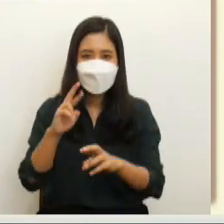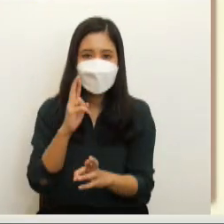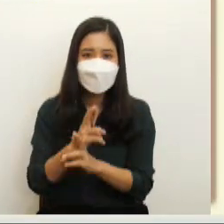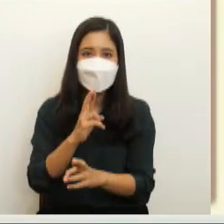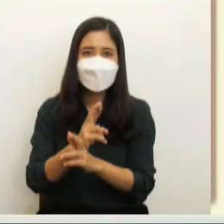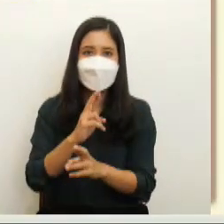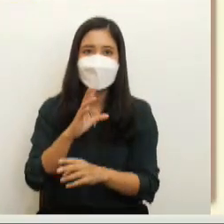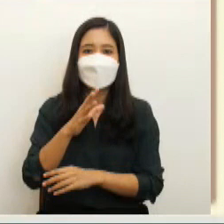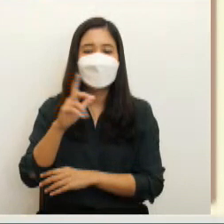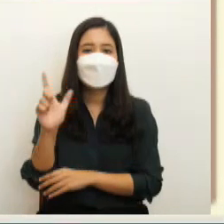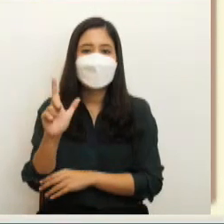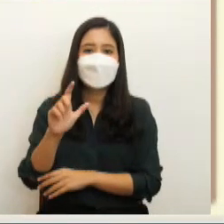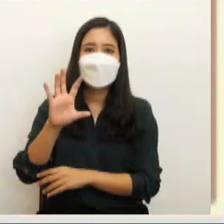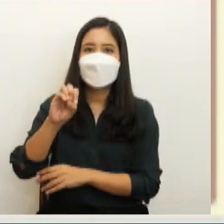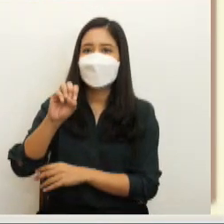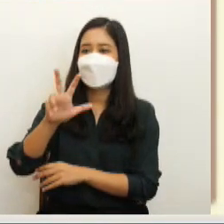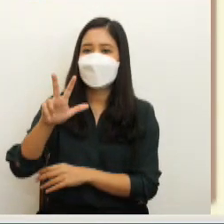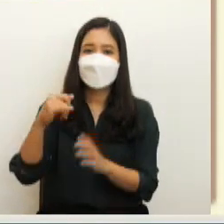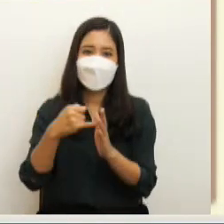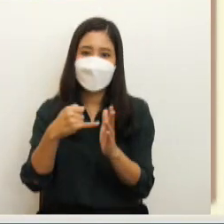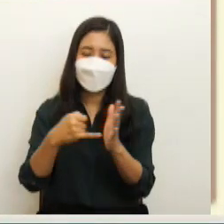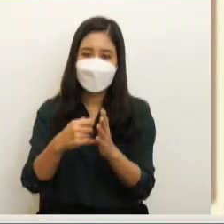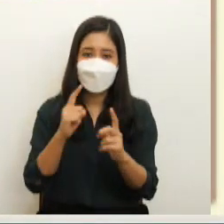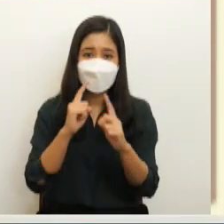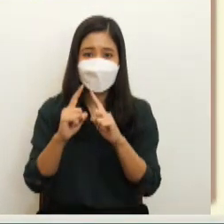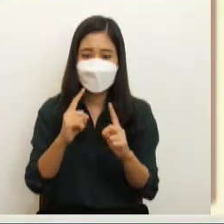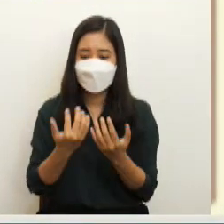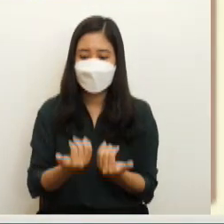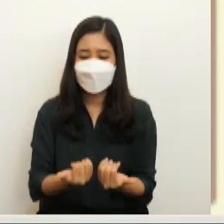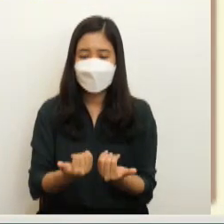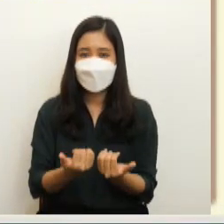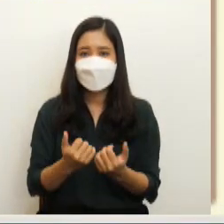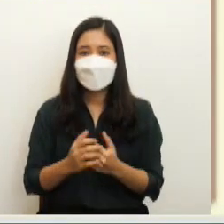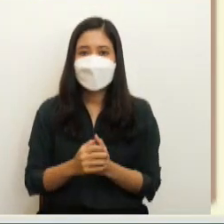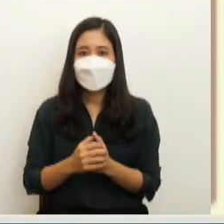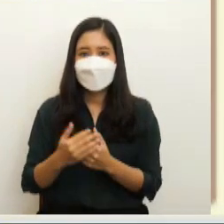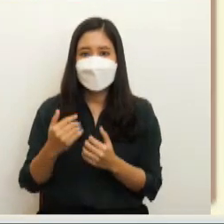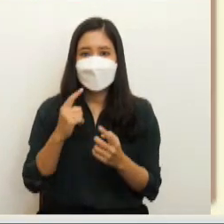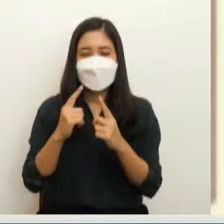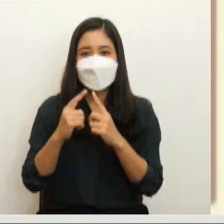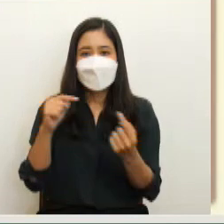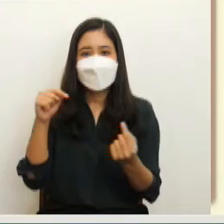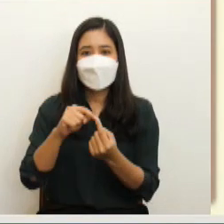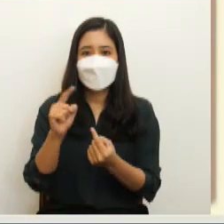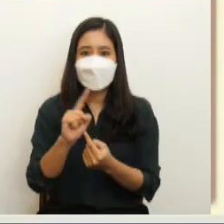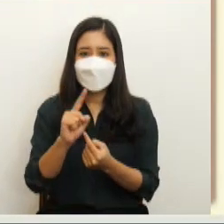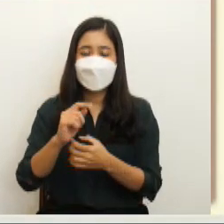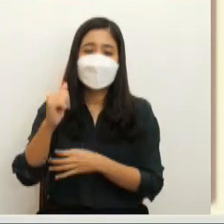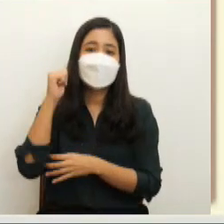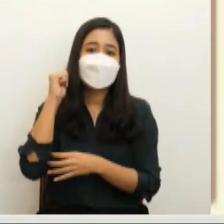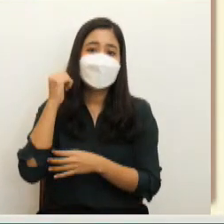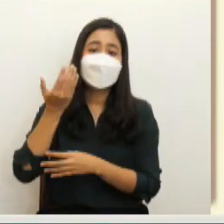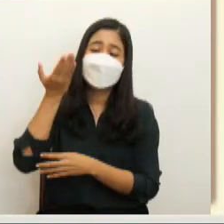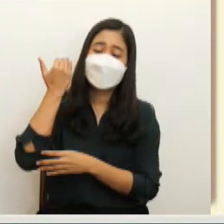มี53จังหวัดสิ่งที่เราจะมาคุยวันนี้นะครับที่ท่านผู้ตรวจเกณฑ์ที่อยากจะให้ผมคุยให้ฟังคือว่าจากเดิมพื้น